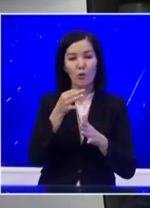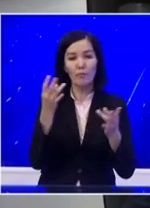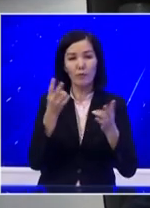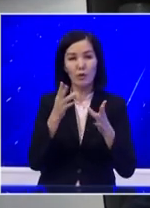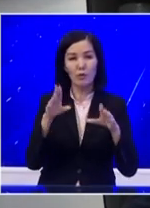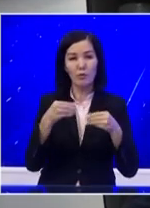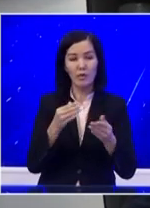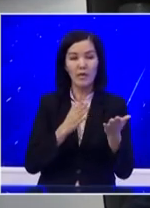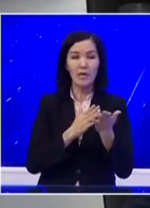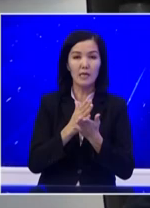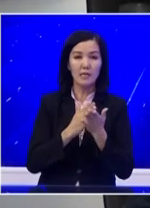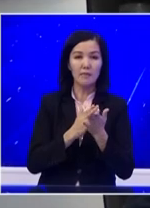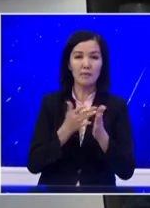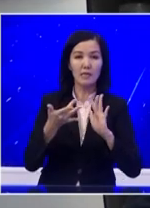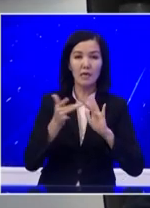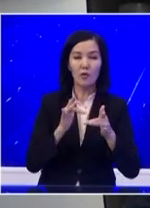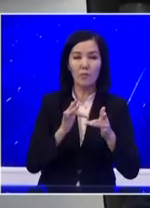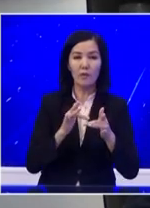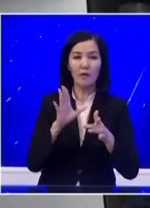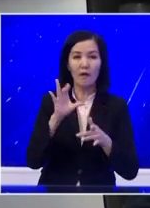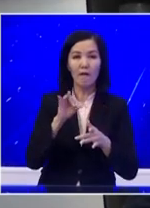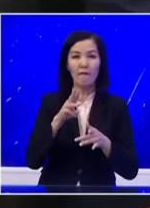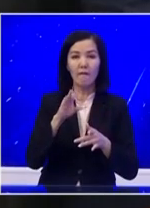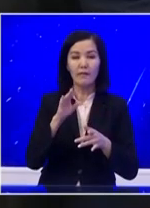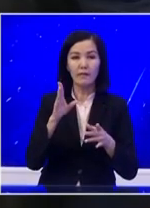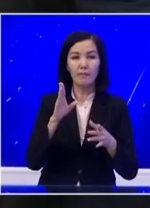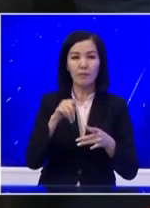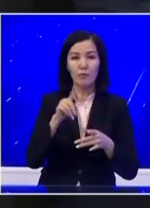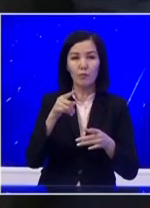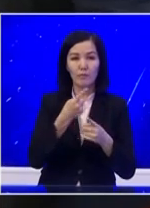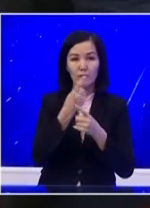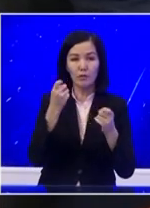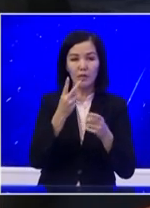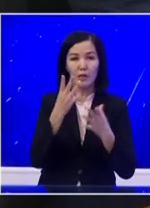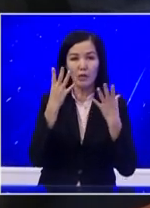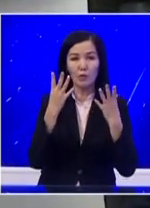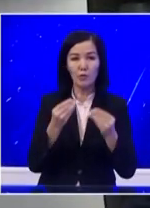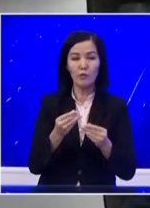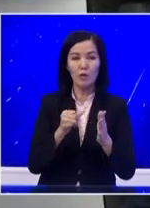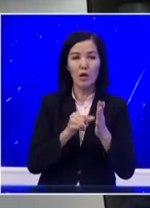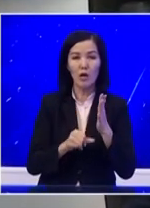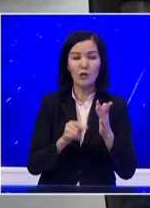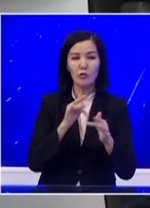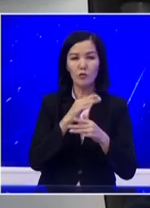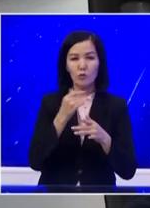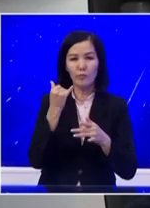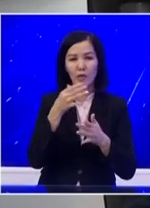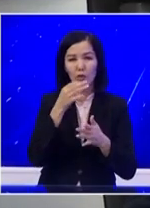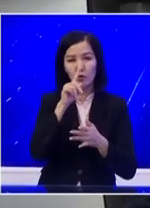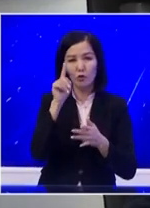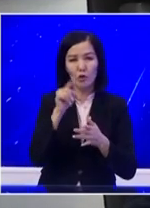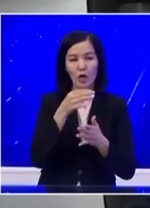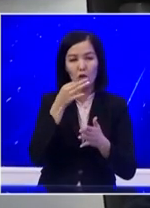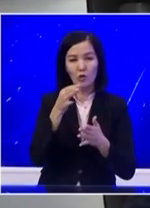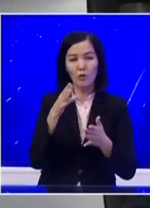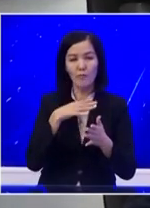Сол үшін қызметке келгенде әлеуметтік желіде WhatsApp нөмірімді жарияладым. Алғашқы екі күннің ішінде 600-ден аса хабарламаға жауап бердім.